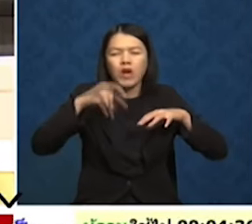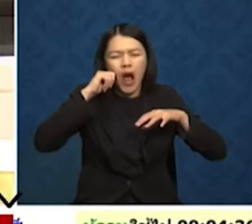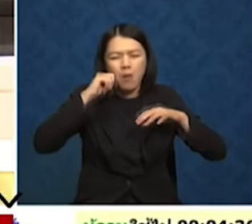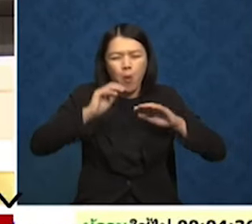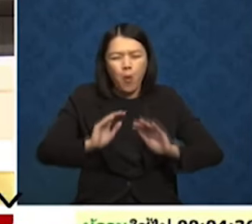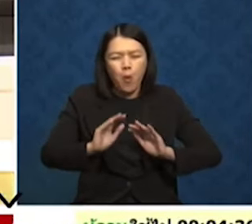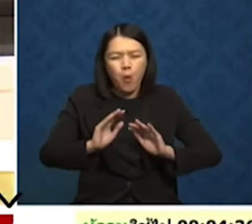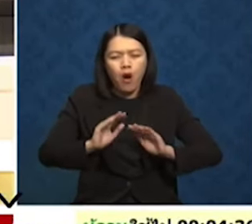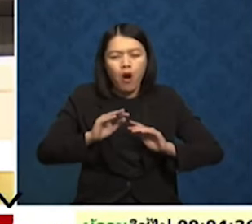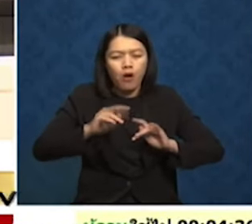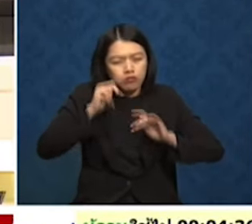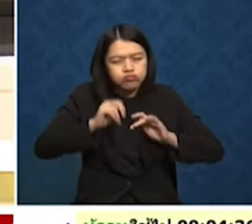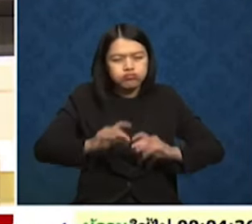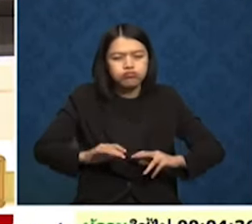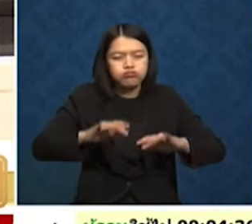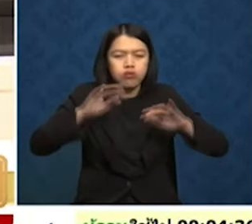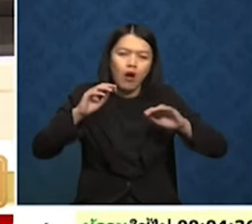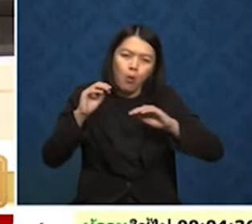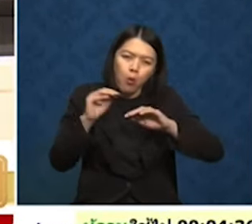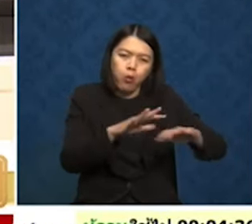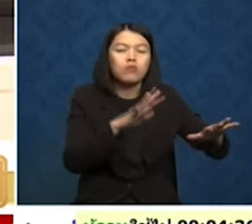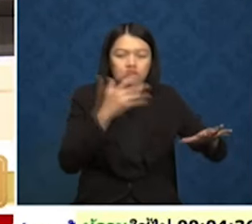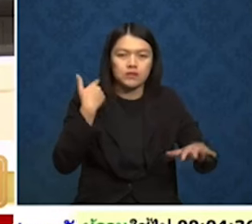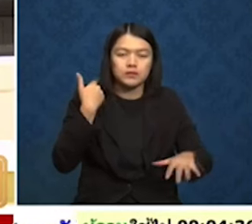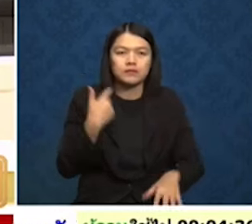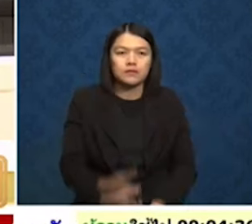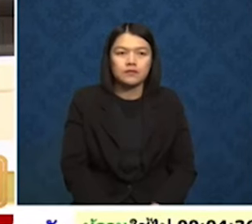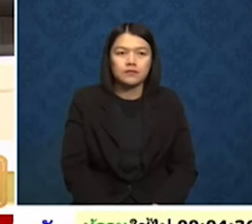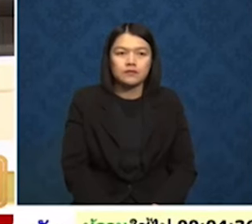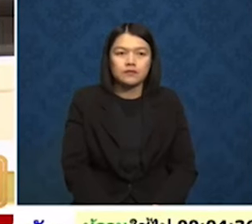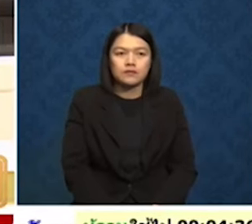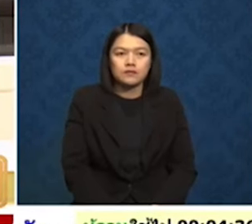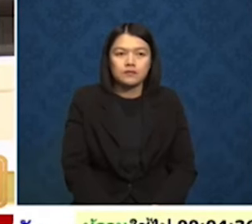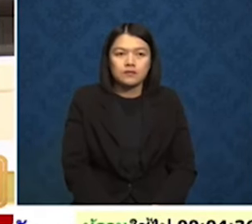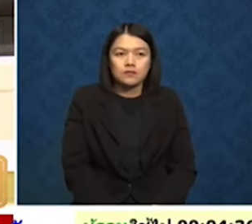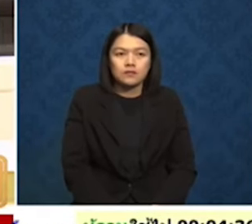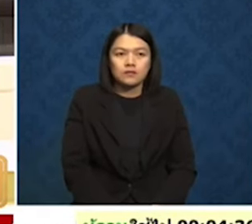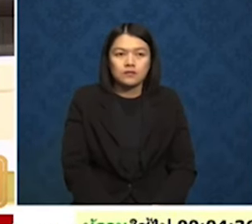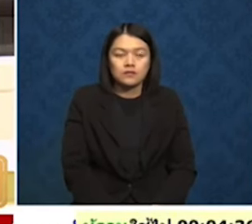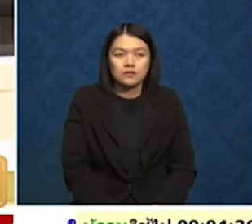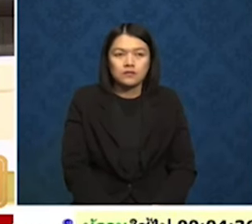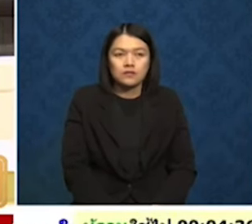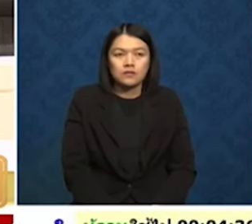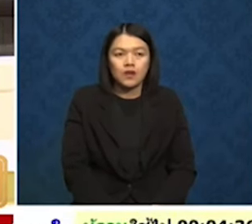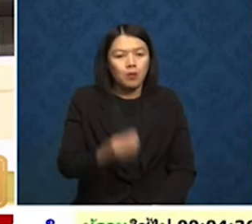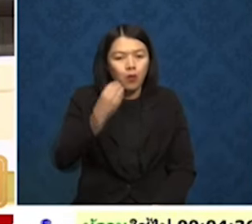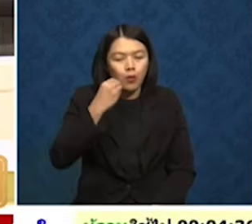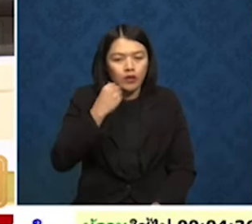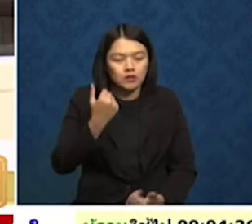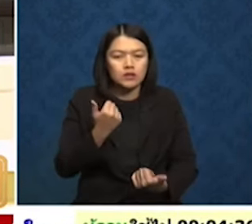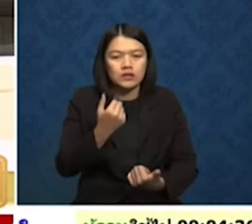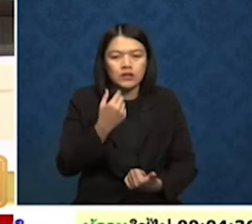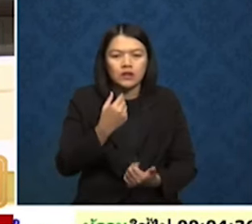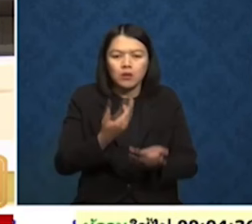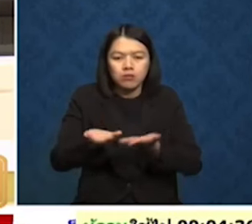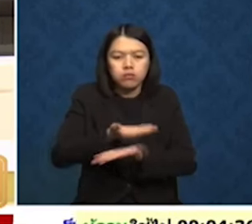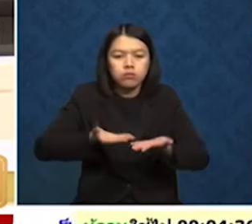นสะสมทำใหเกิดอุตุกขาภัอย่มคว้างซึ่งทุกครั้งที่มีการ